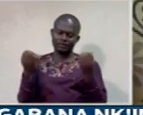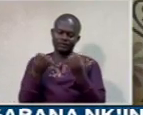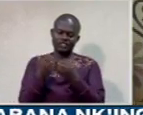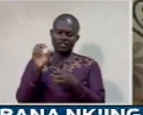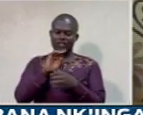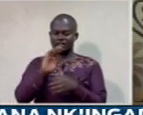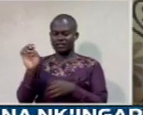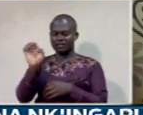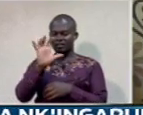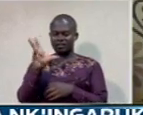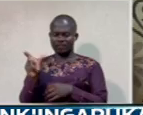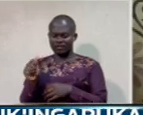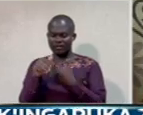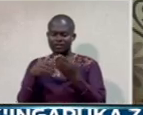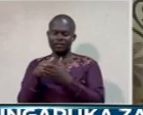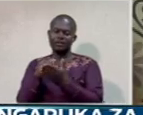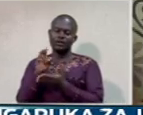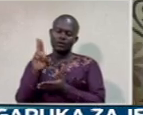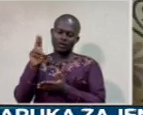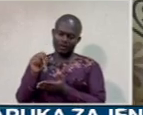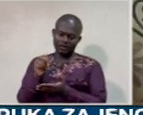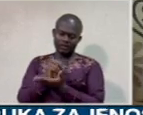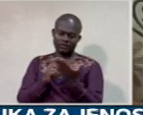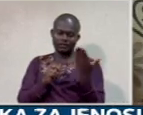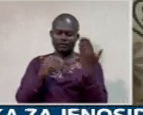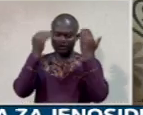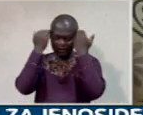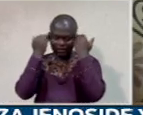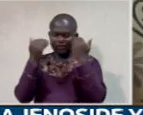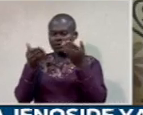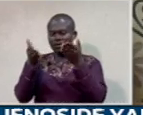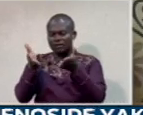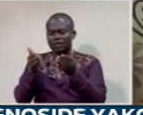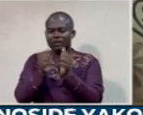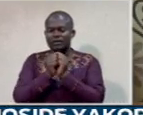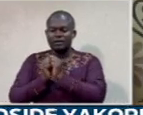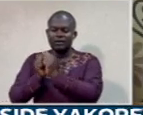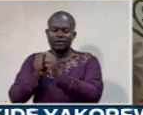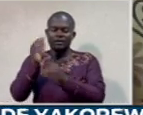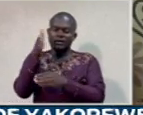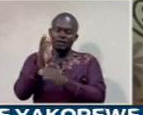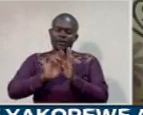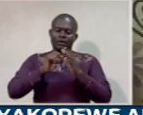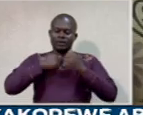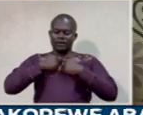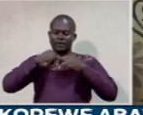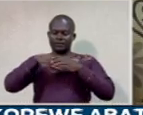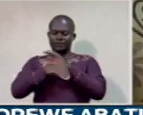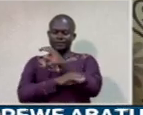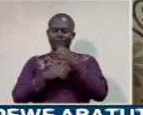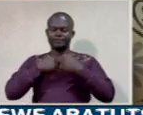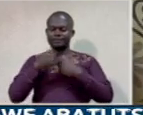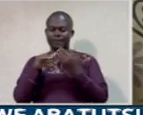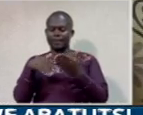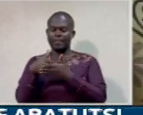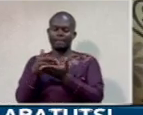Afrika y'Iburasirazuba UN ari rwo rukiko ruraha na ambasade y'u Rwanda n'abanyarwanda baraha